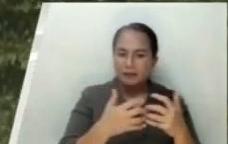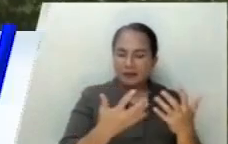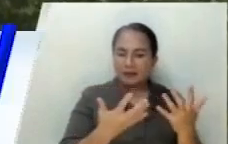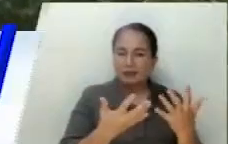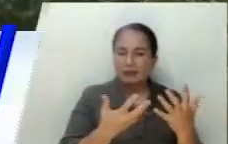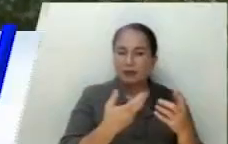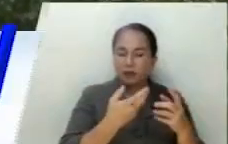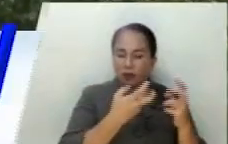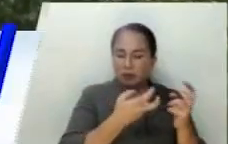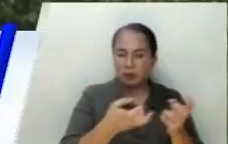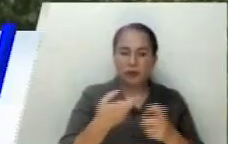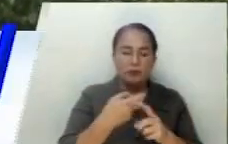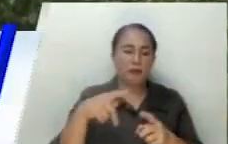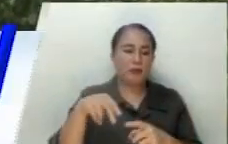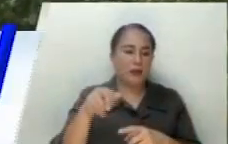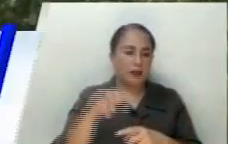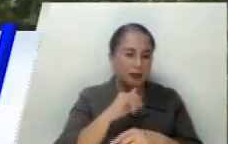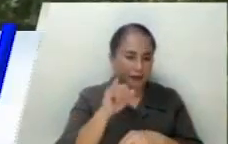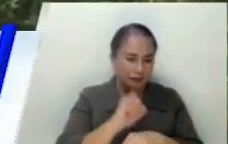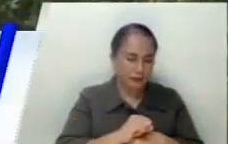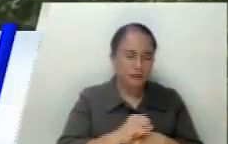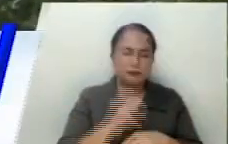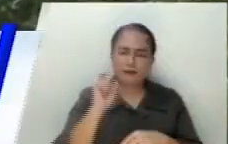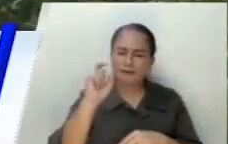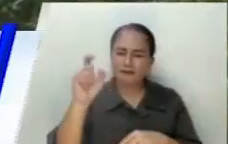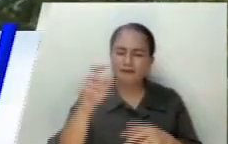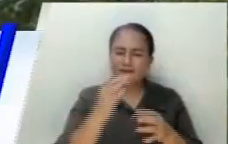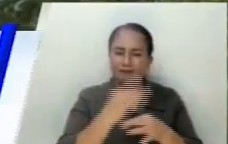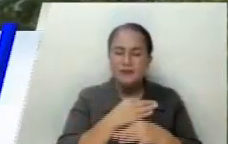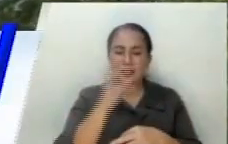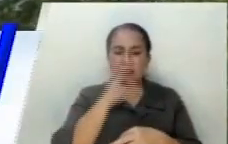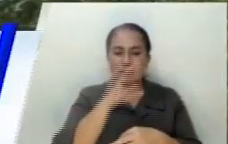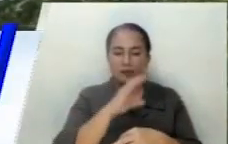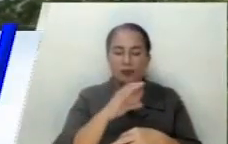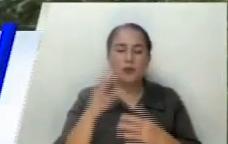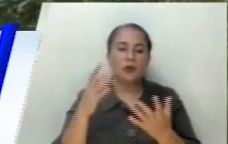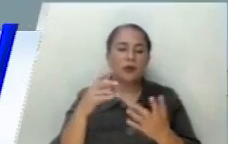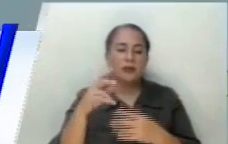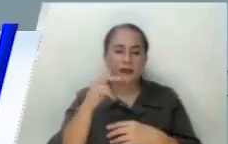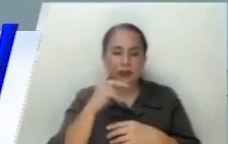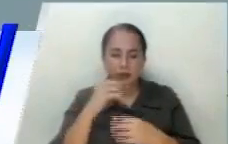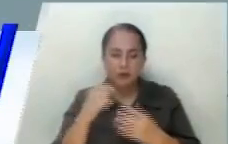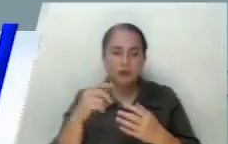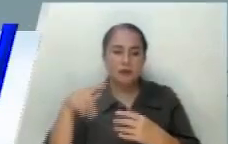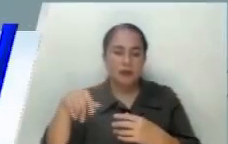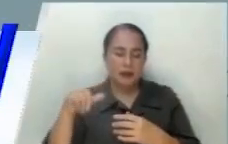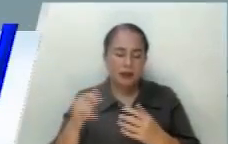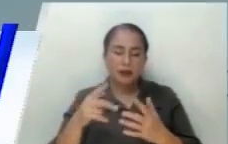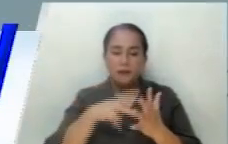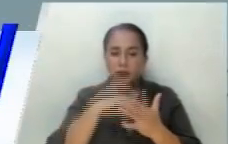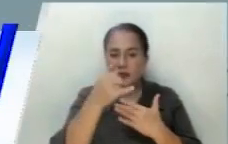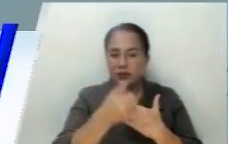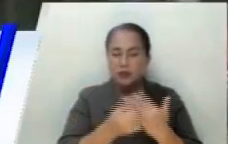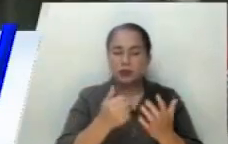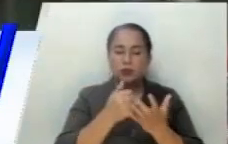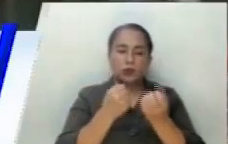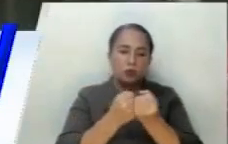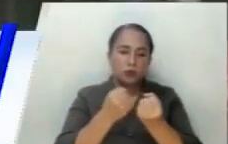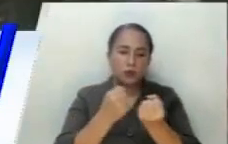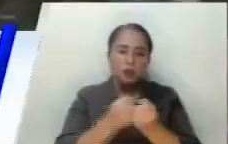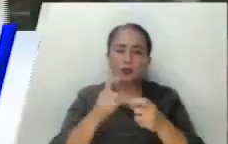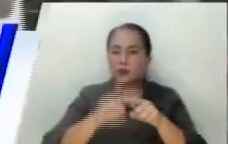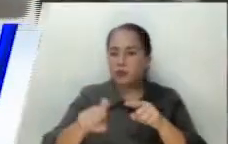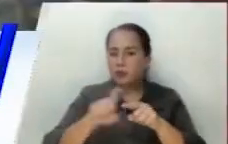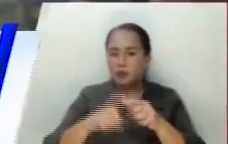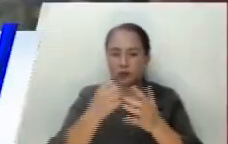minamadali na raw matapos ang cebu negros panay interconnection project na makatutulong sa power supply ng ilang lugar